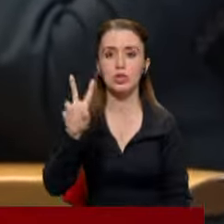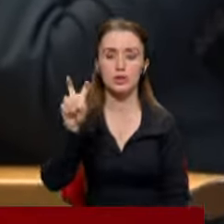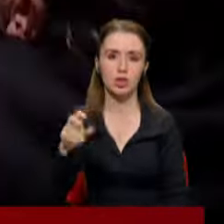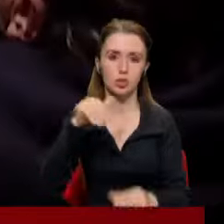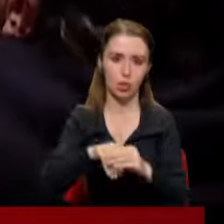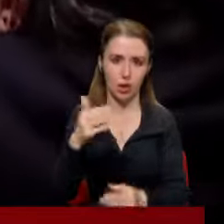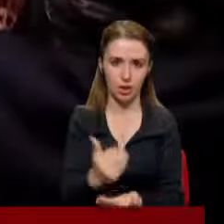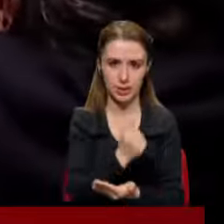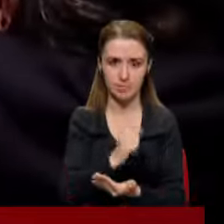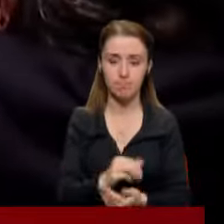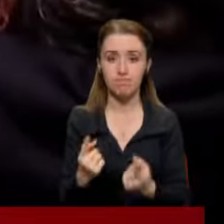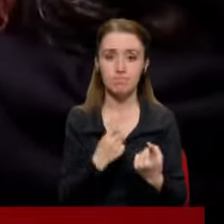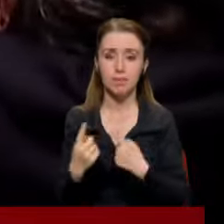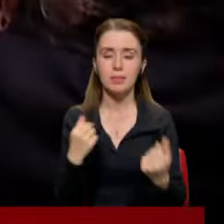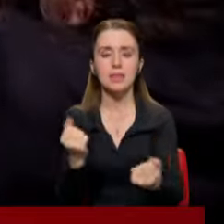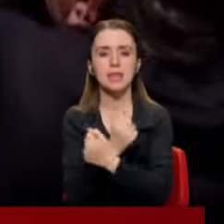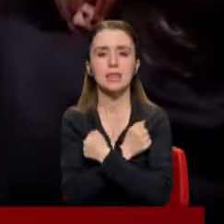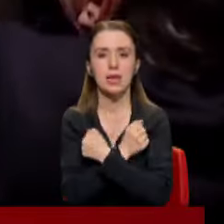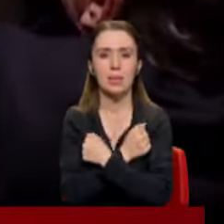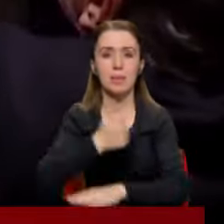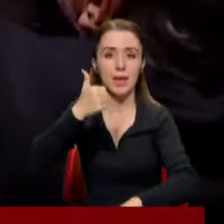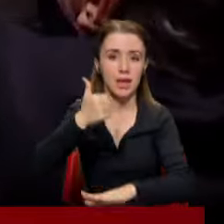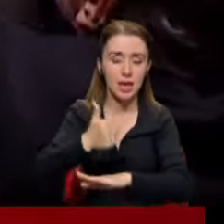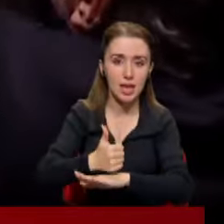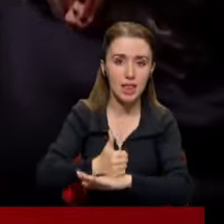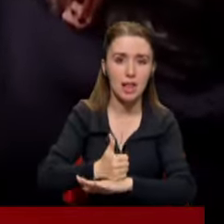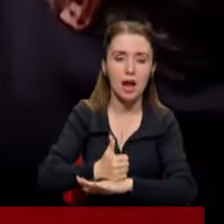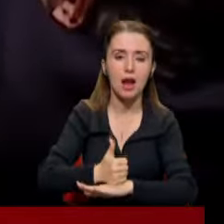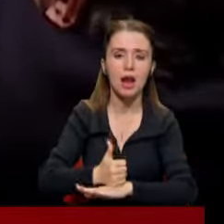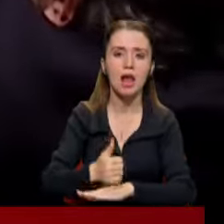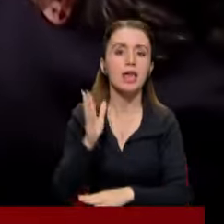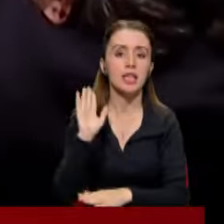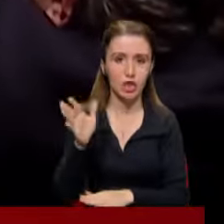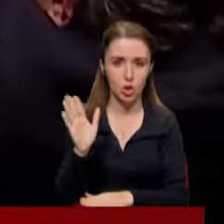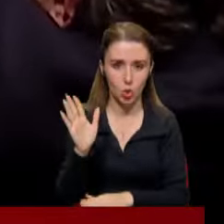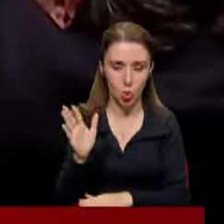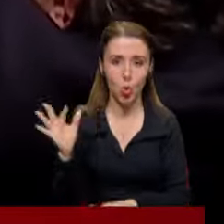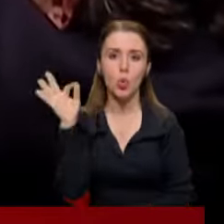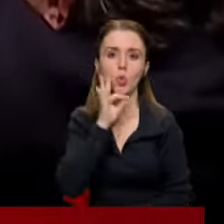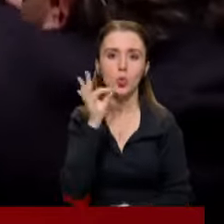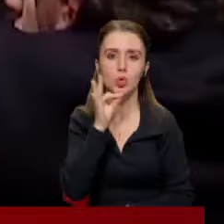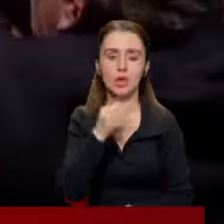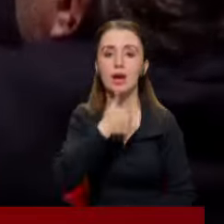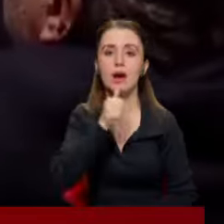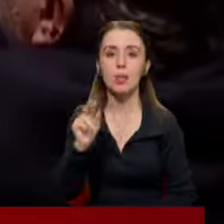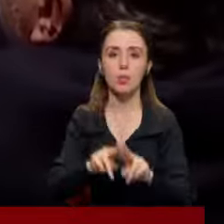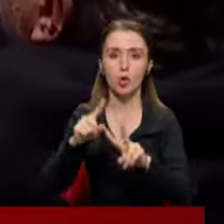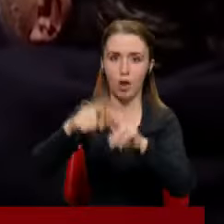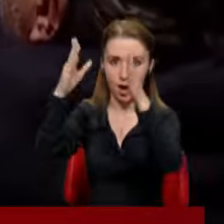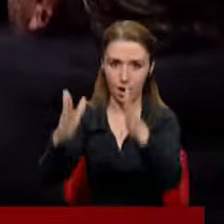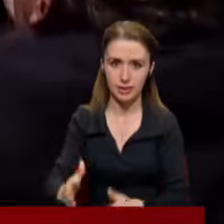oyda kaldı. Birbirimize sarılarak iktidar yolculuğunu yine ağabeyim Koray